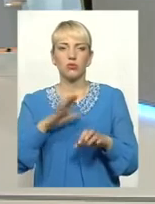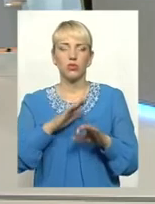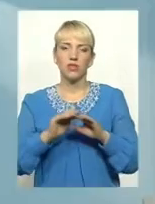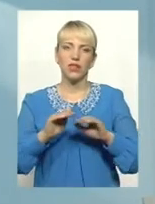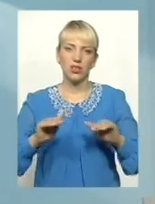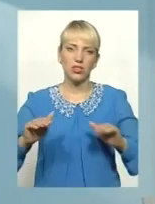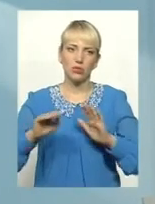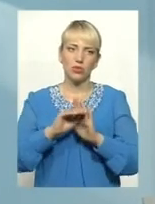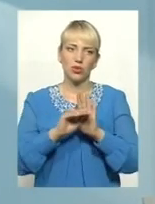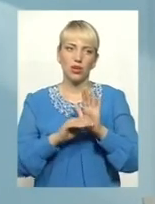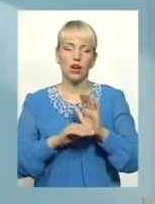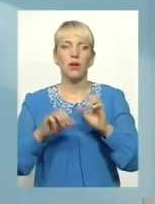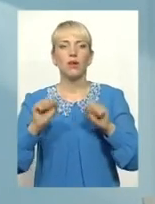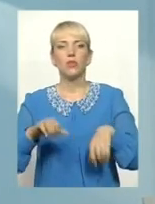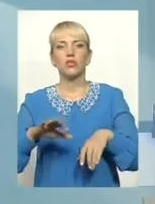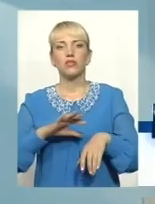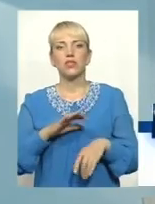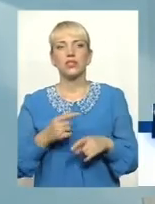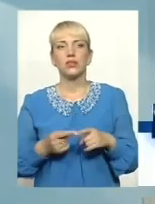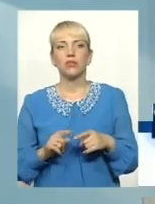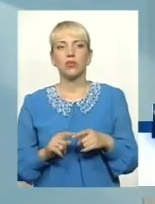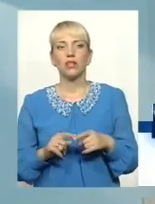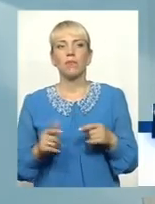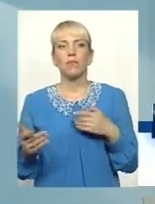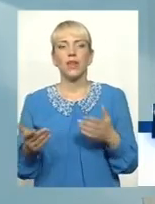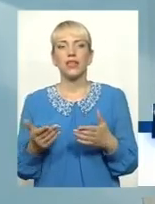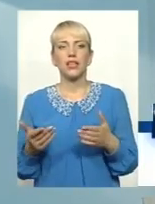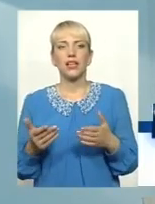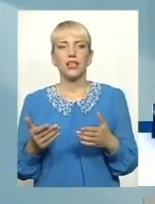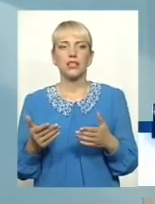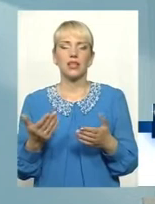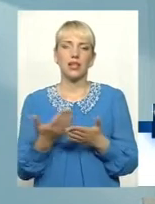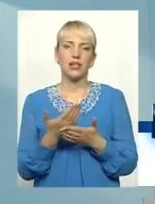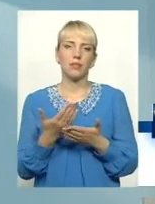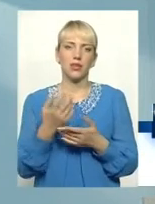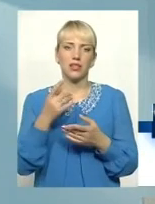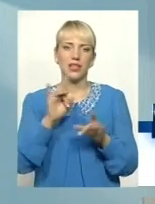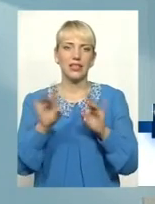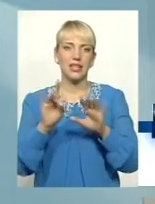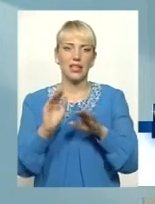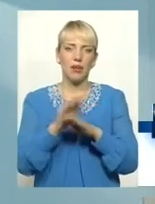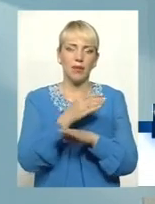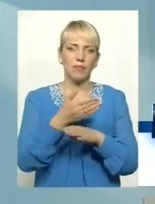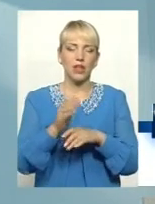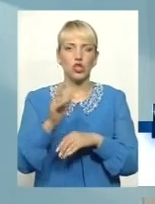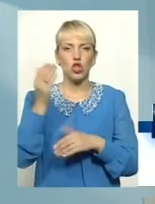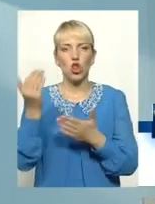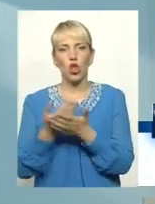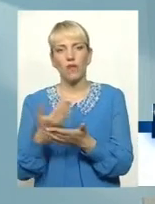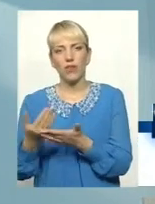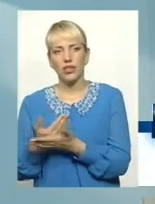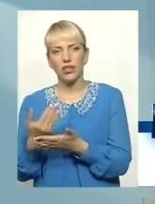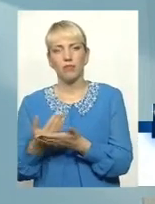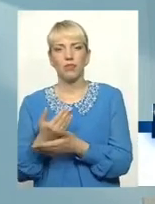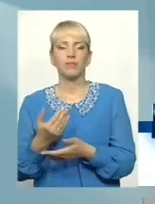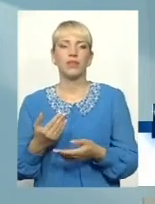програмі, можливо, це буде десь перебивка між новинами раз на тиждень і, там, скажімо,